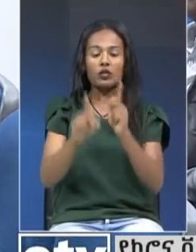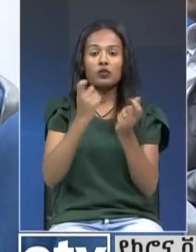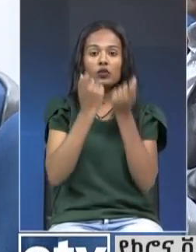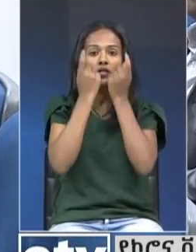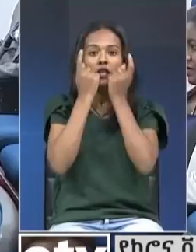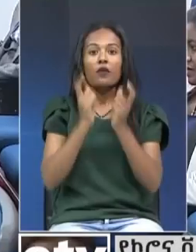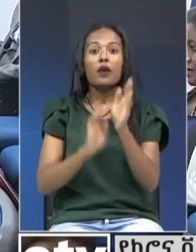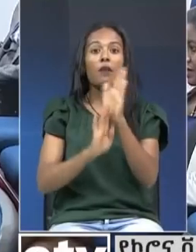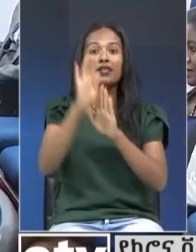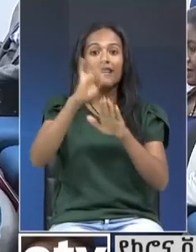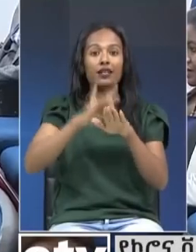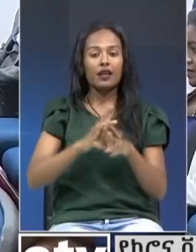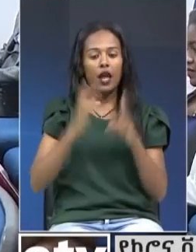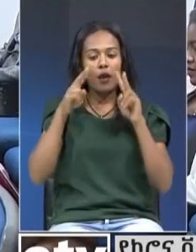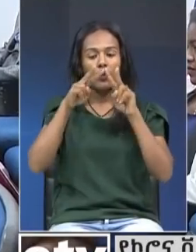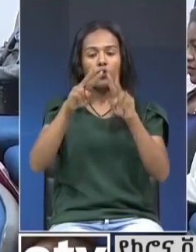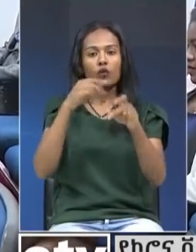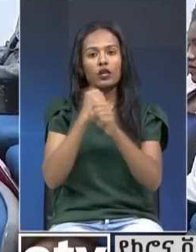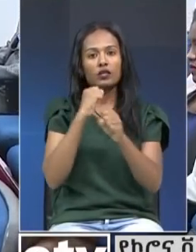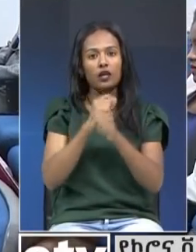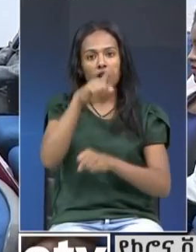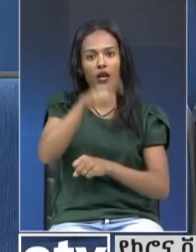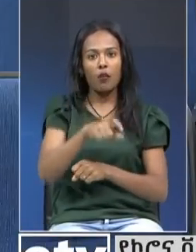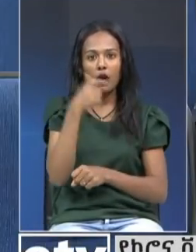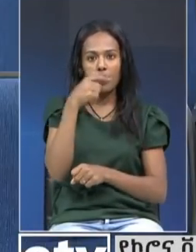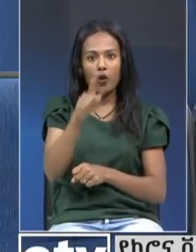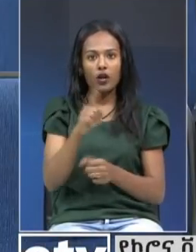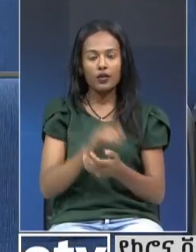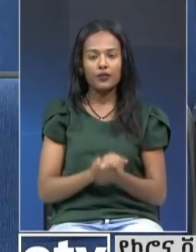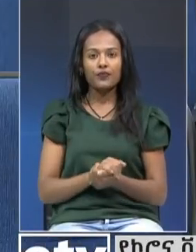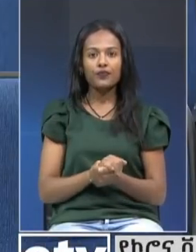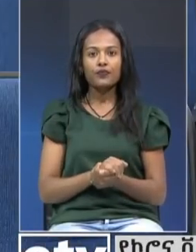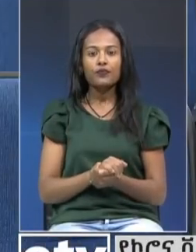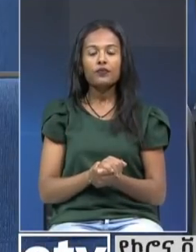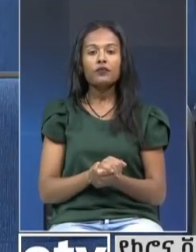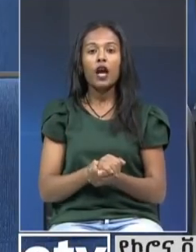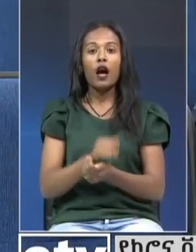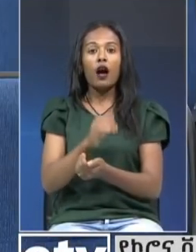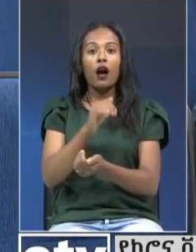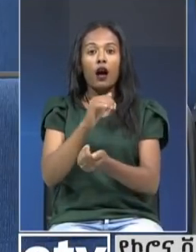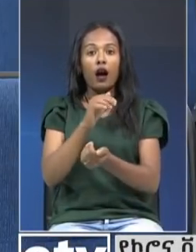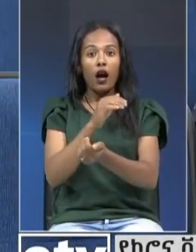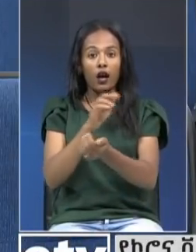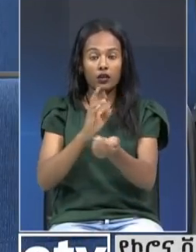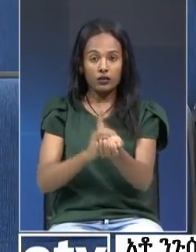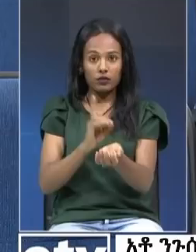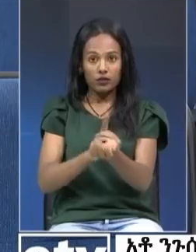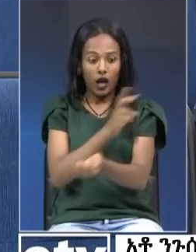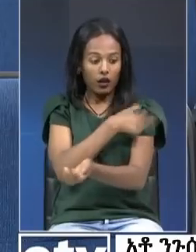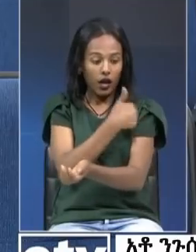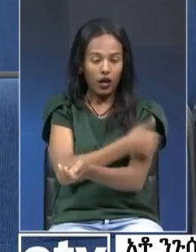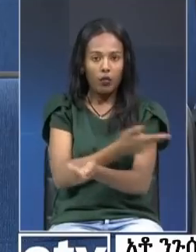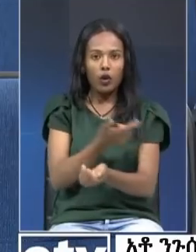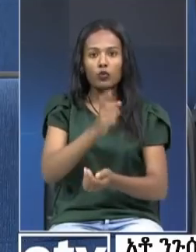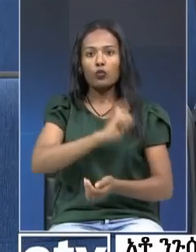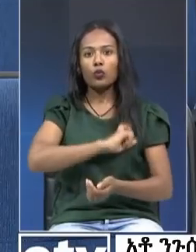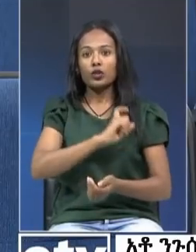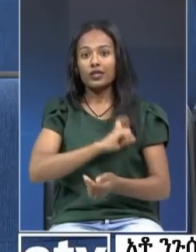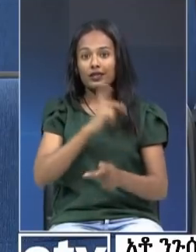ግንዛቤ ማሳደግ ላይ በትኩረት ሊሰራ ይገባል ብለዋል። ሐኪሞች ያክማሉ፣ ፖሊሶች ይጠብቃሉ፣